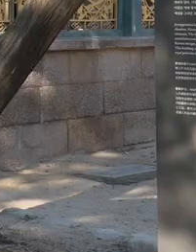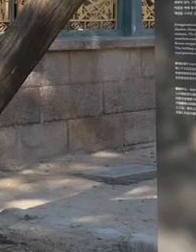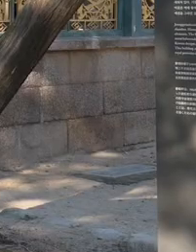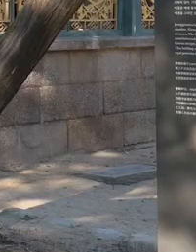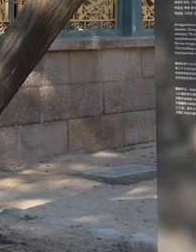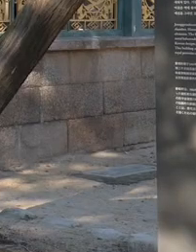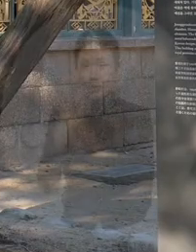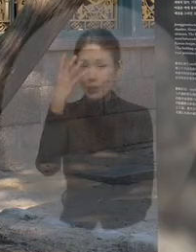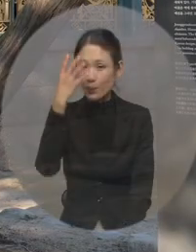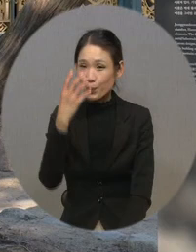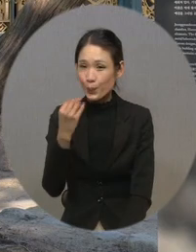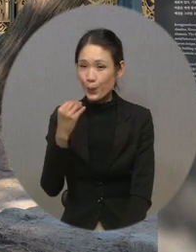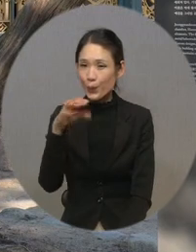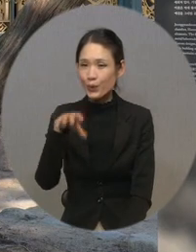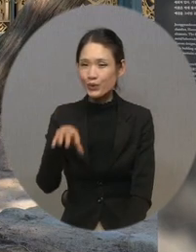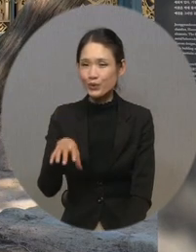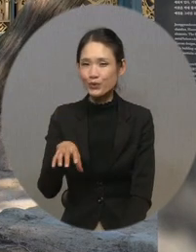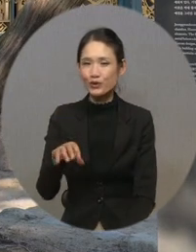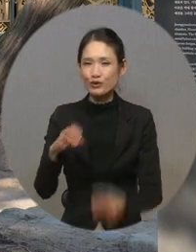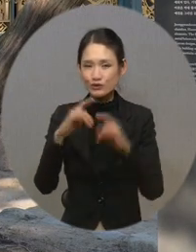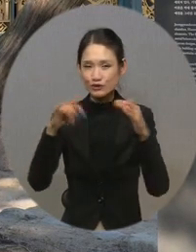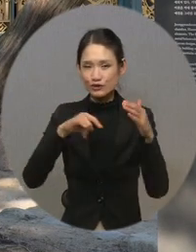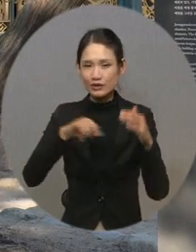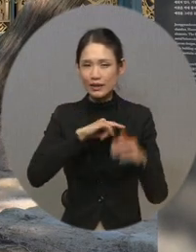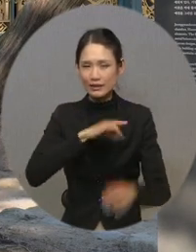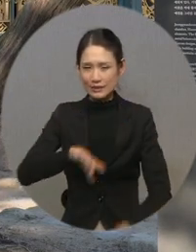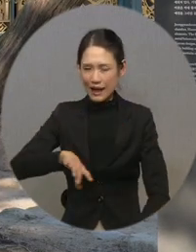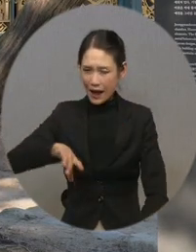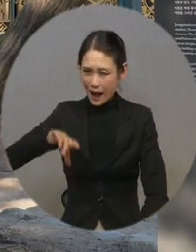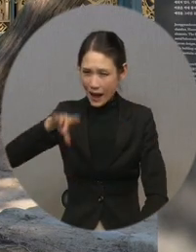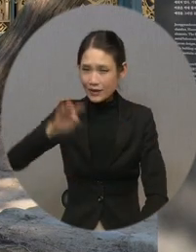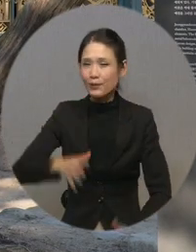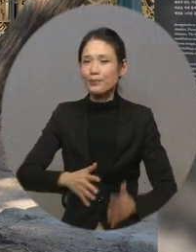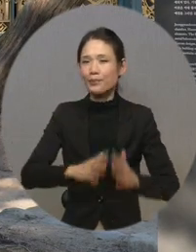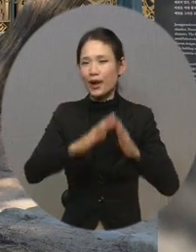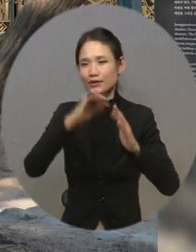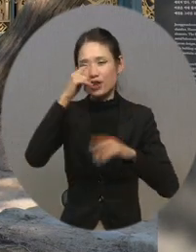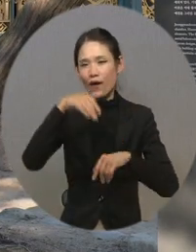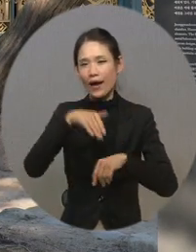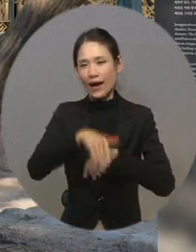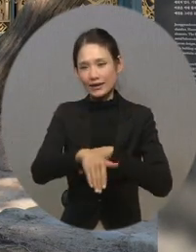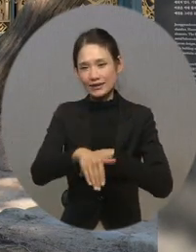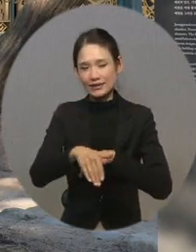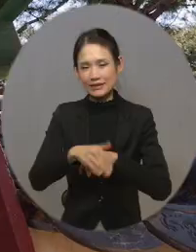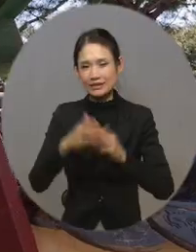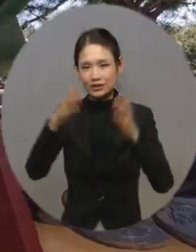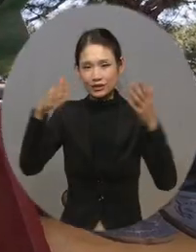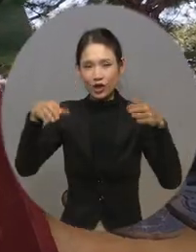지금 보이시는 이곳은 국내에 최초로 지어진 서양식 건물 정관헌입니다.